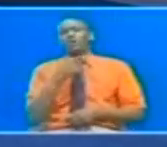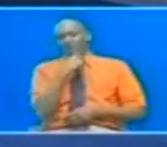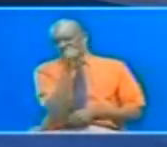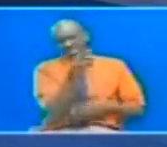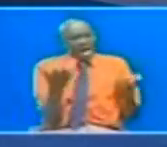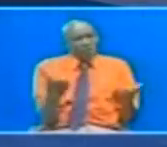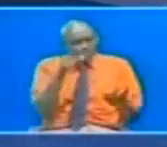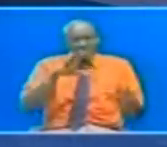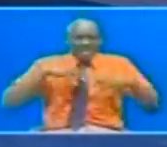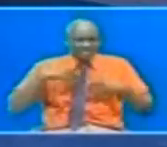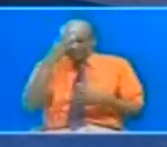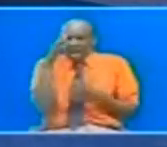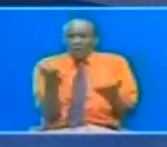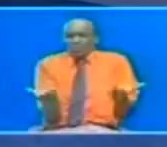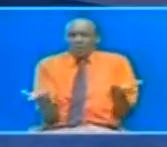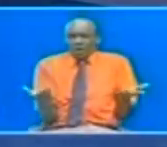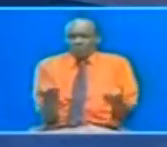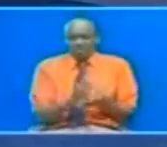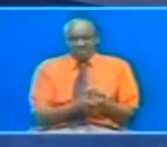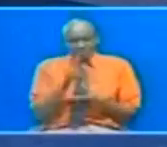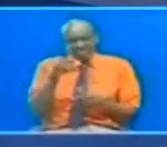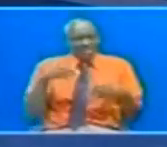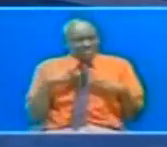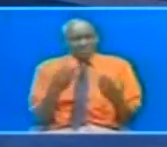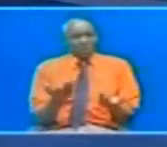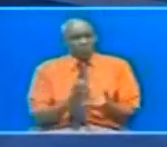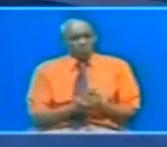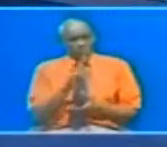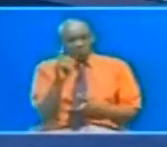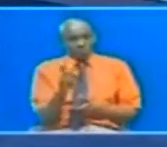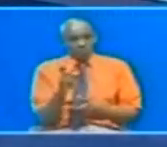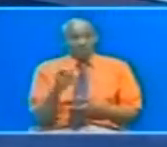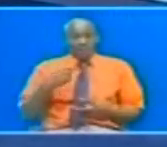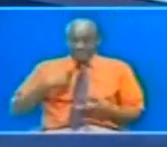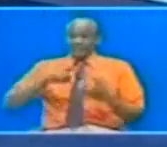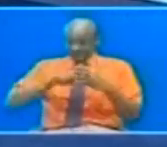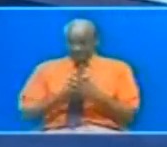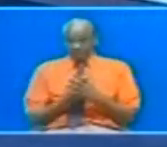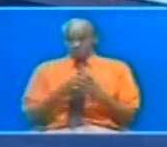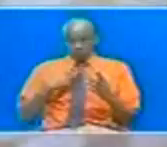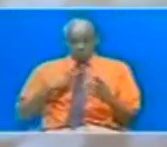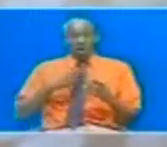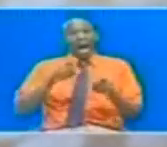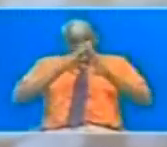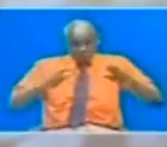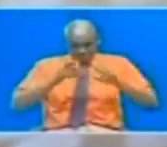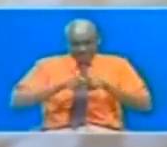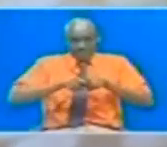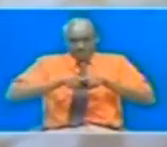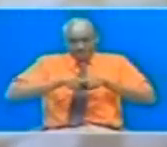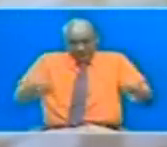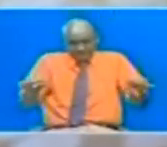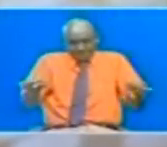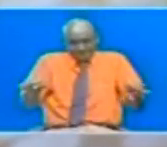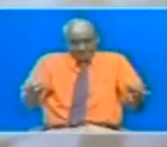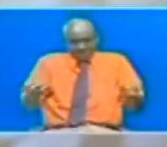daddy, nataka kudance, wakakubali, ulifanya nini wakakubali? Nilianza tu kusplit kwa nyumba. Yani